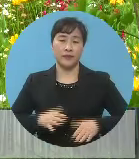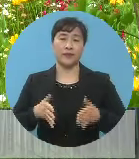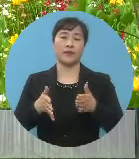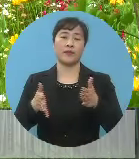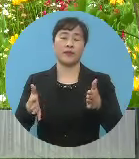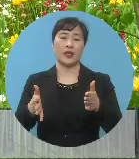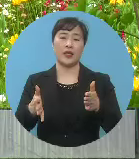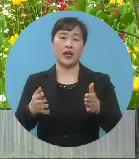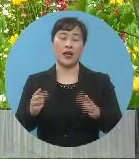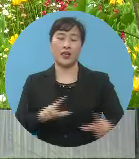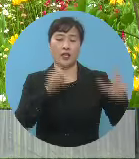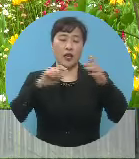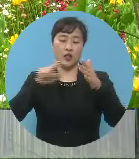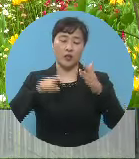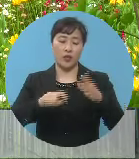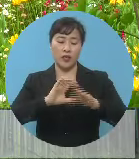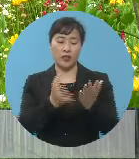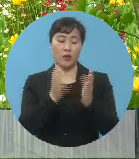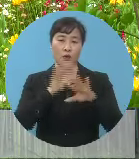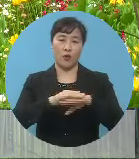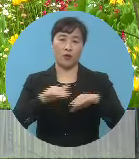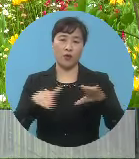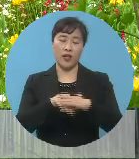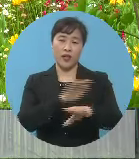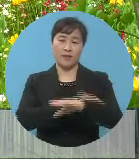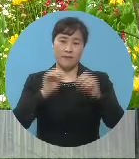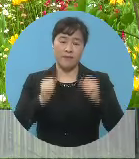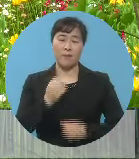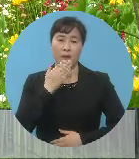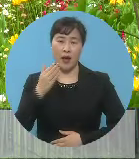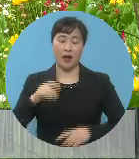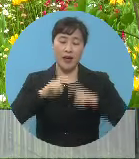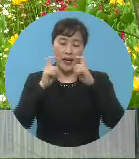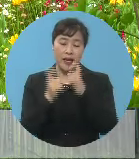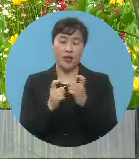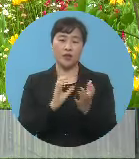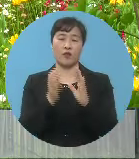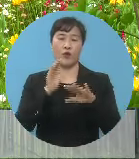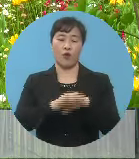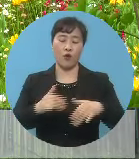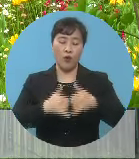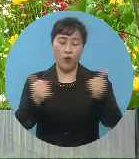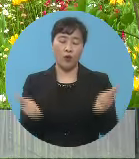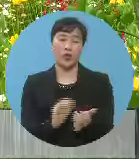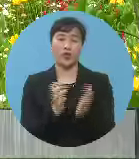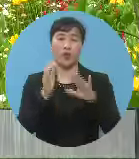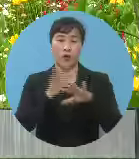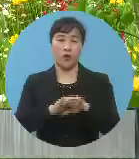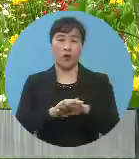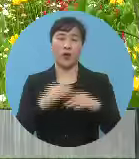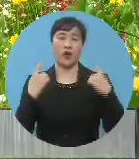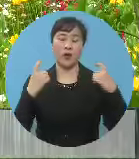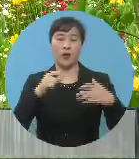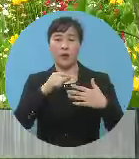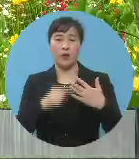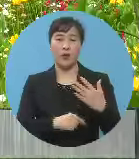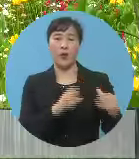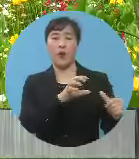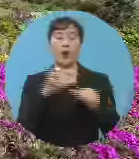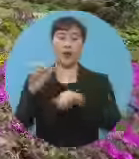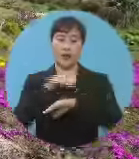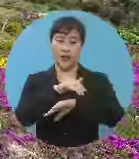전라남도가 생활 속의 정원 문화가 자리매김하도록 민간 정원과 공동체 정원을 관광 자원으로 키우기로 했습니다.